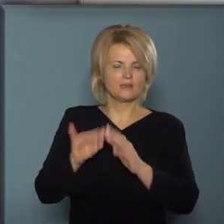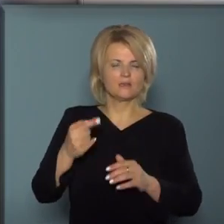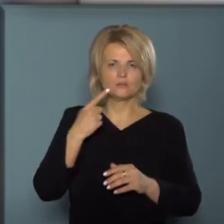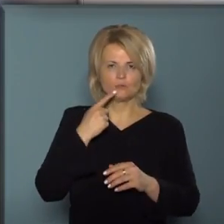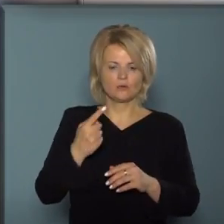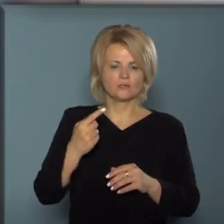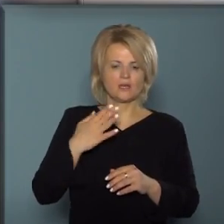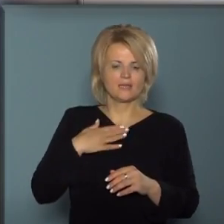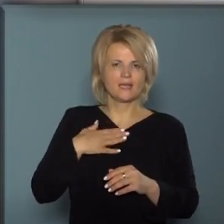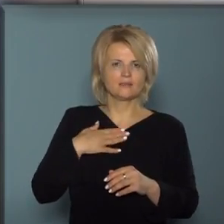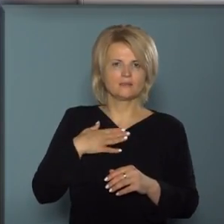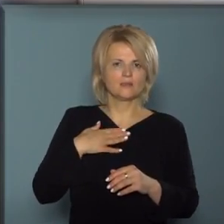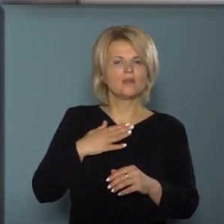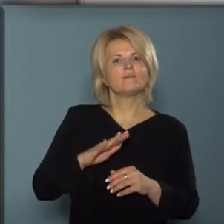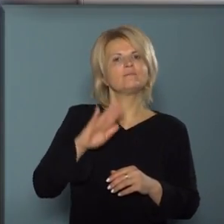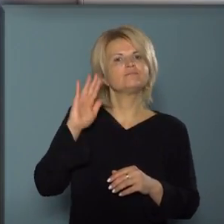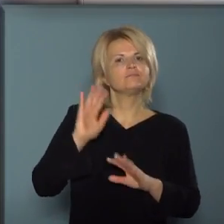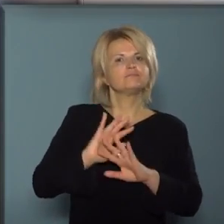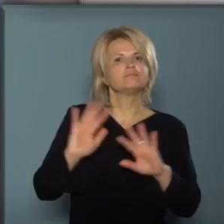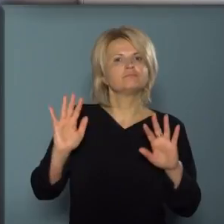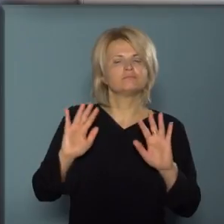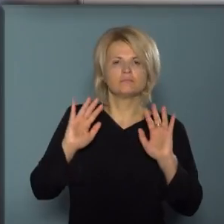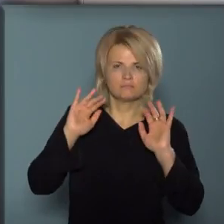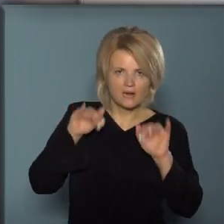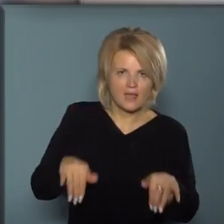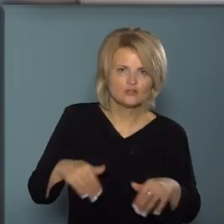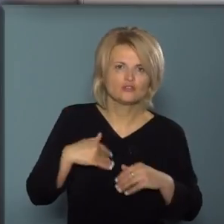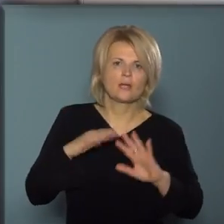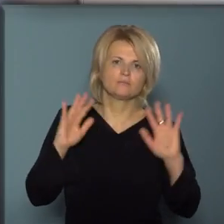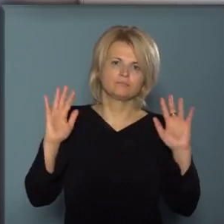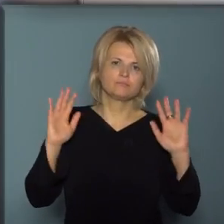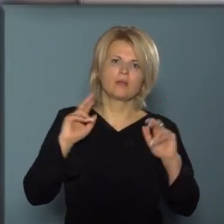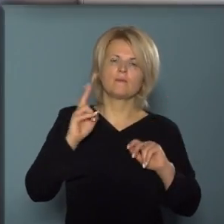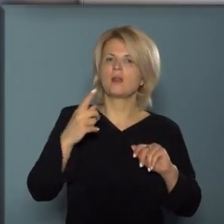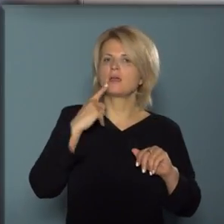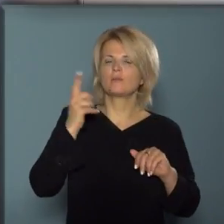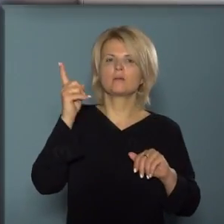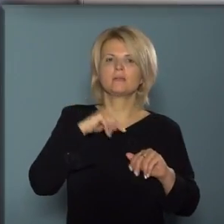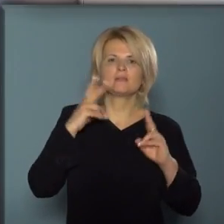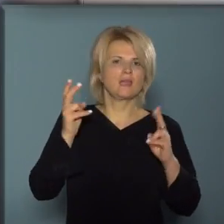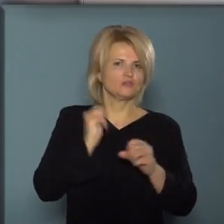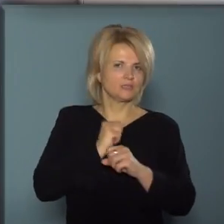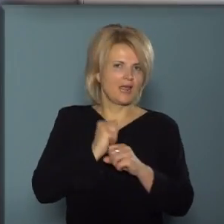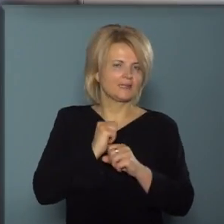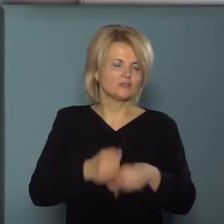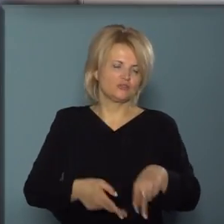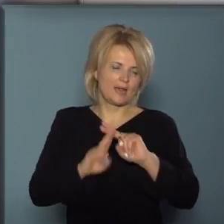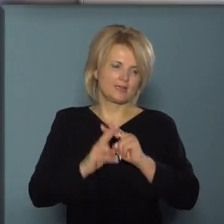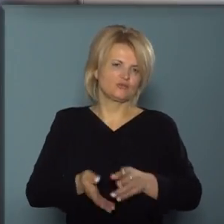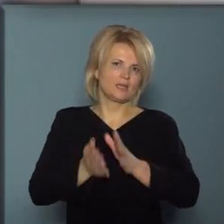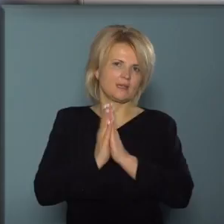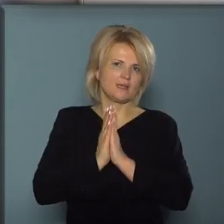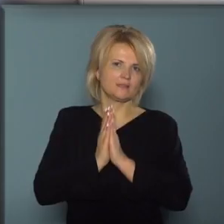azt mondani, hogy én felteszem a kezem, elestem, valaki mondja meg, hogy mit csináljak. Az legyen